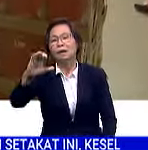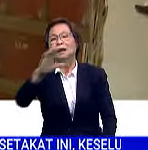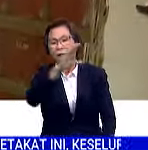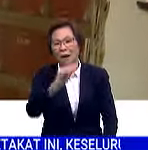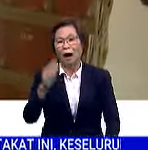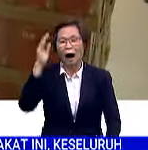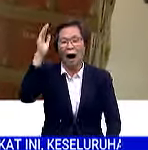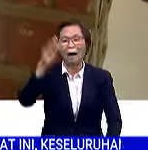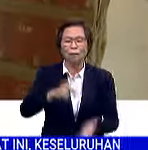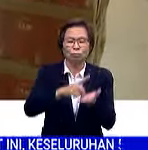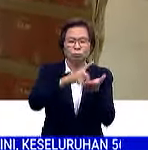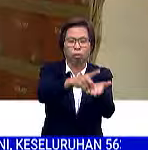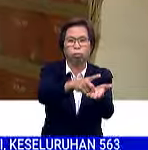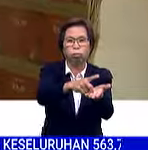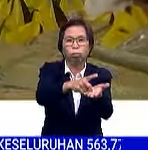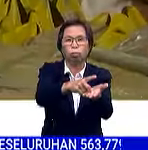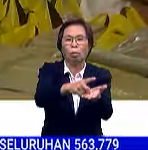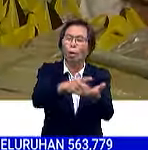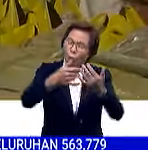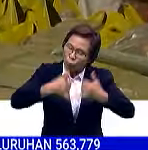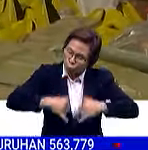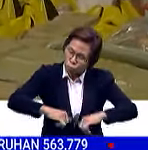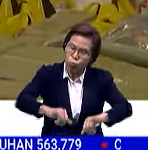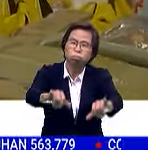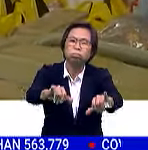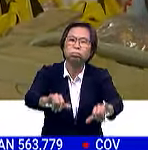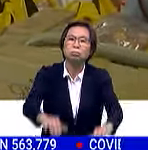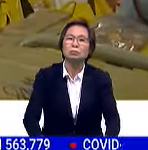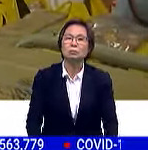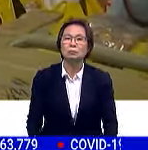akan disumbangkan secara berterusan.